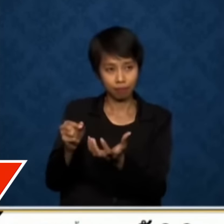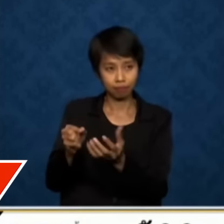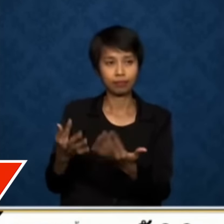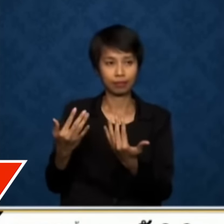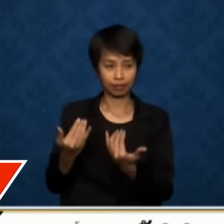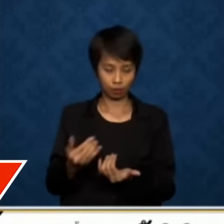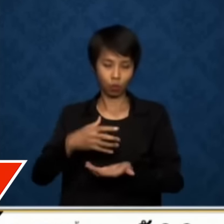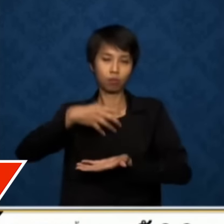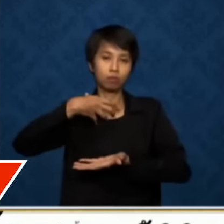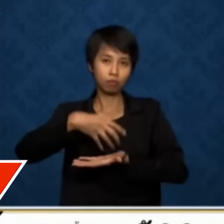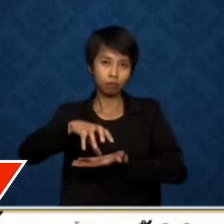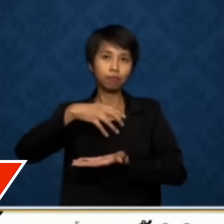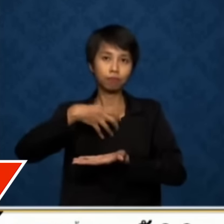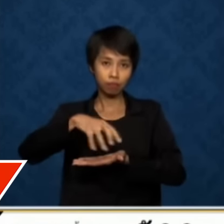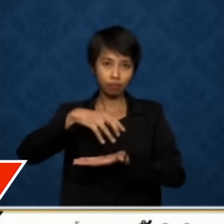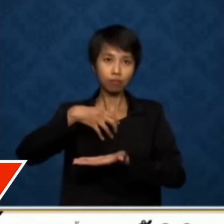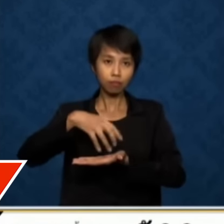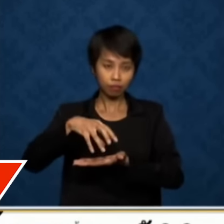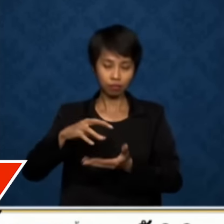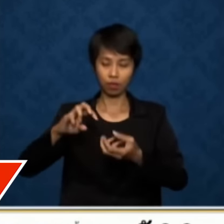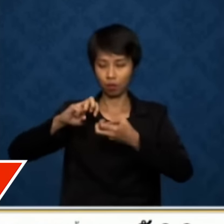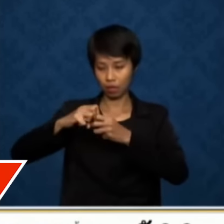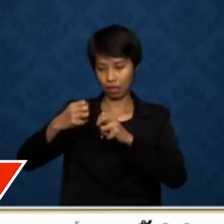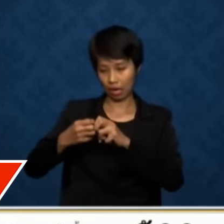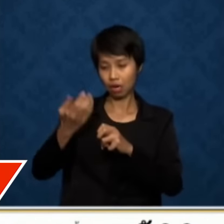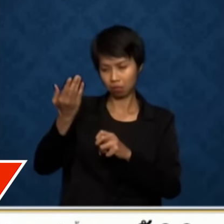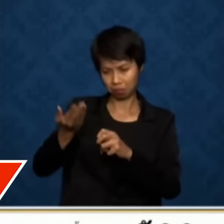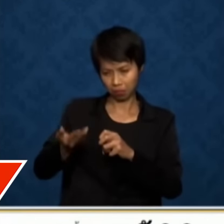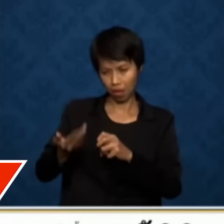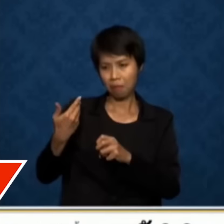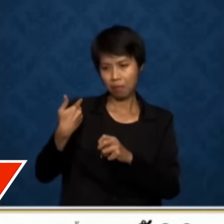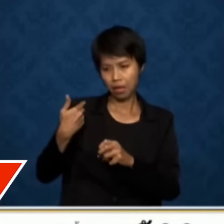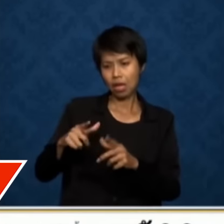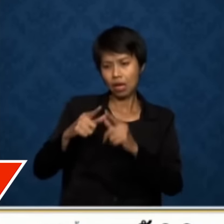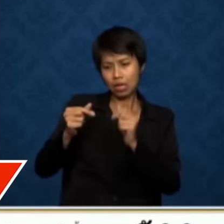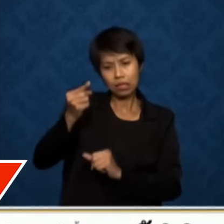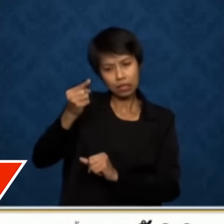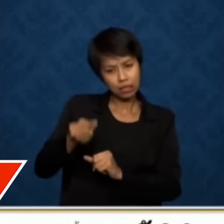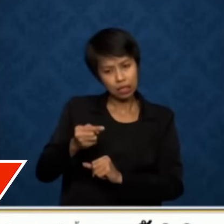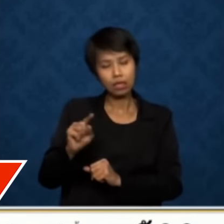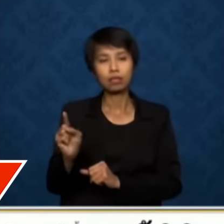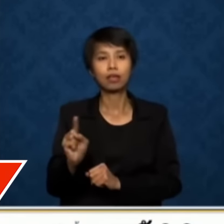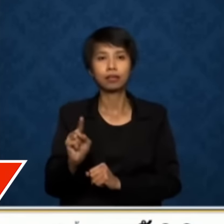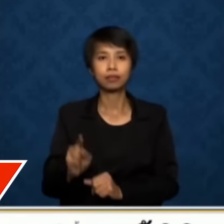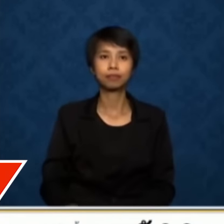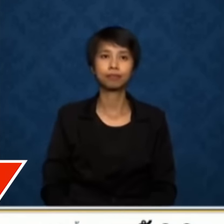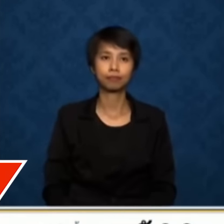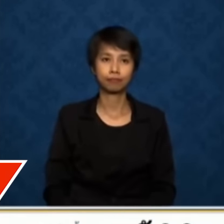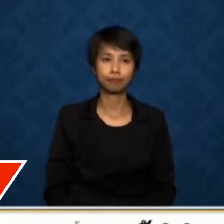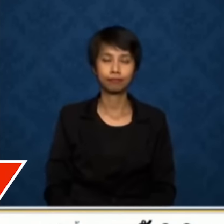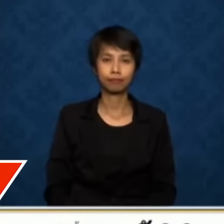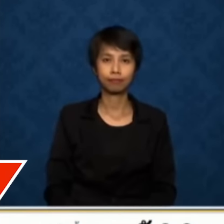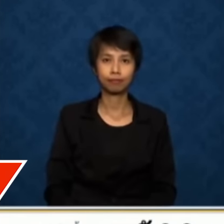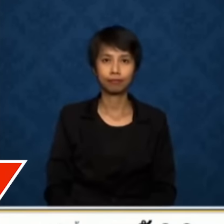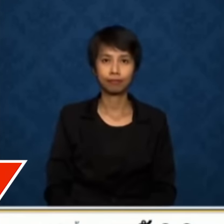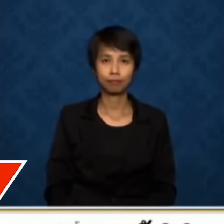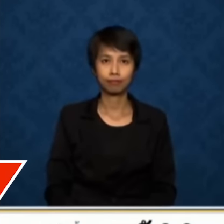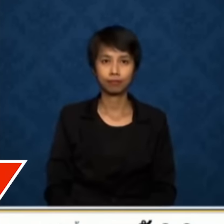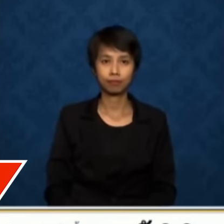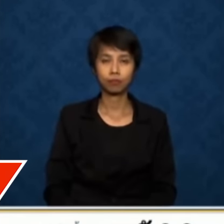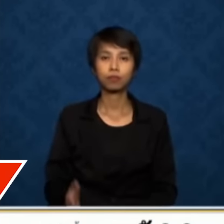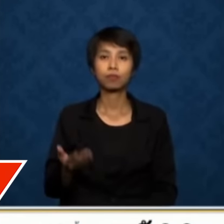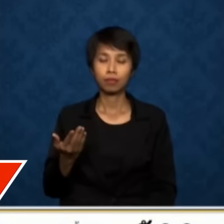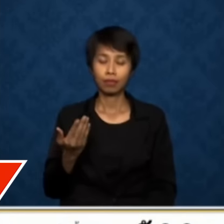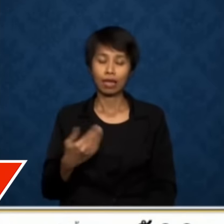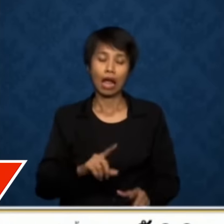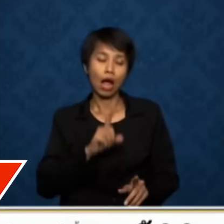ล่เรียงไปนะครับว่าปัญหาที่ว่าเนี่ยมันมีข้อเท็จจริงที่ปรากฏขึ้นอย่างไรบ้างในส่วนการ